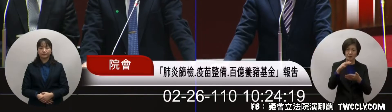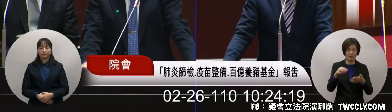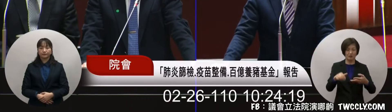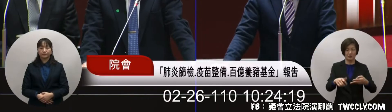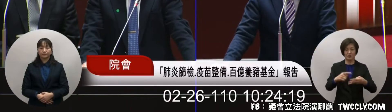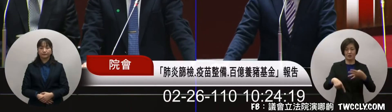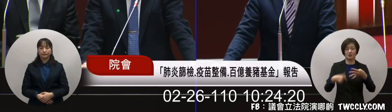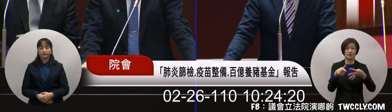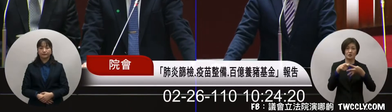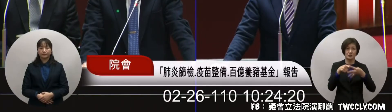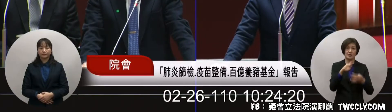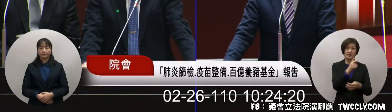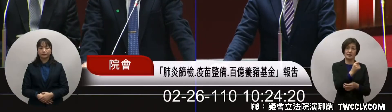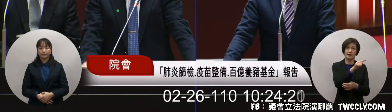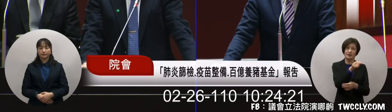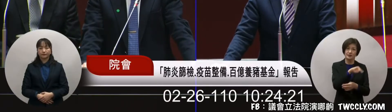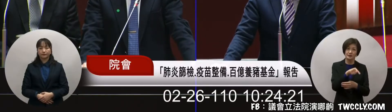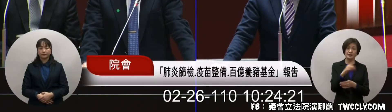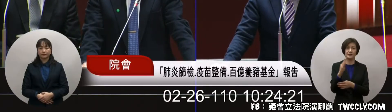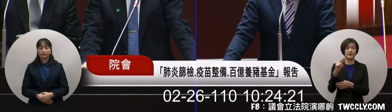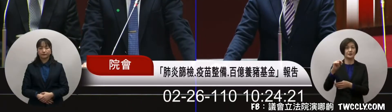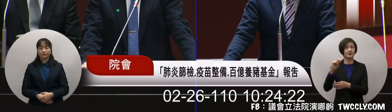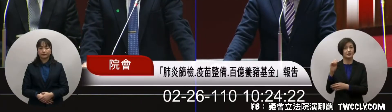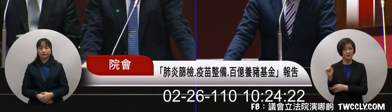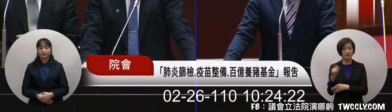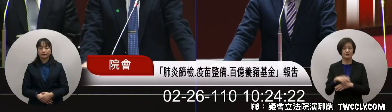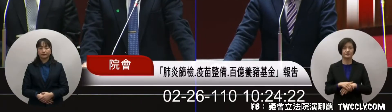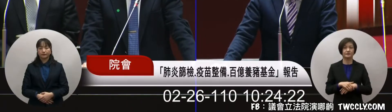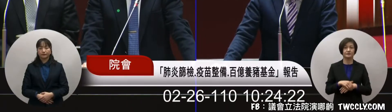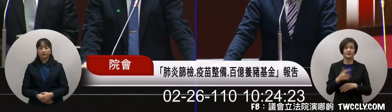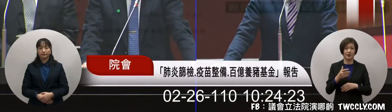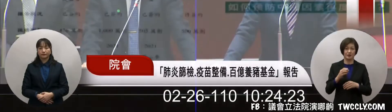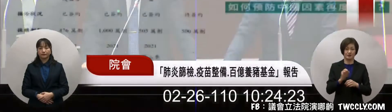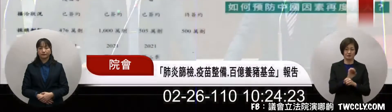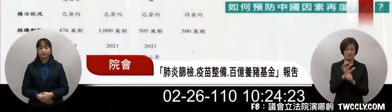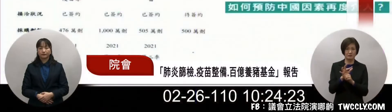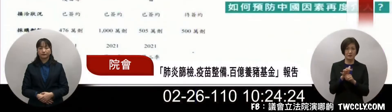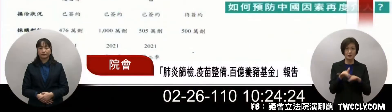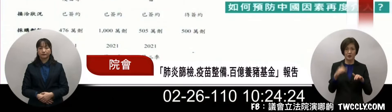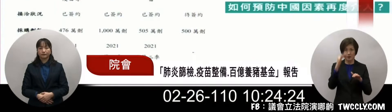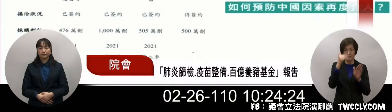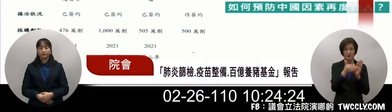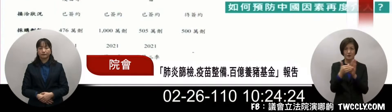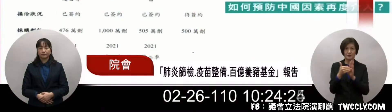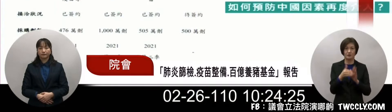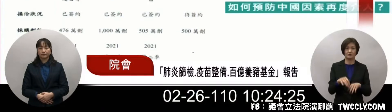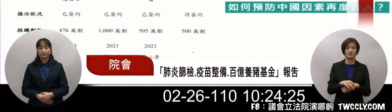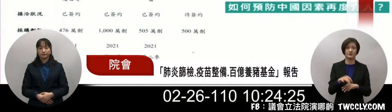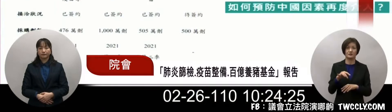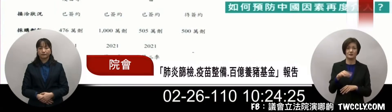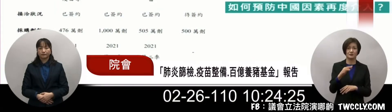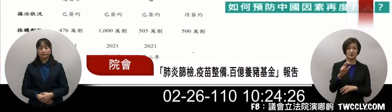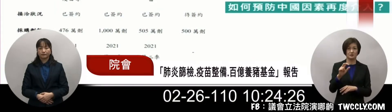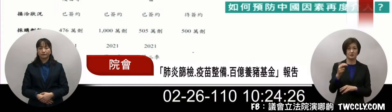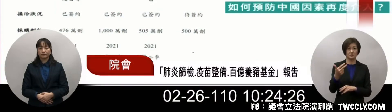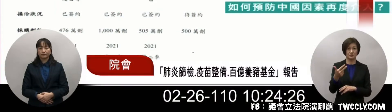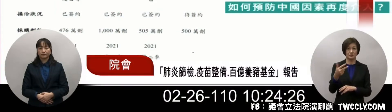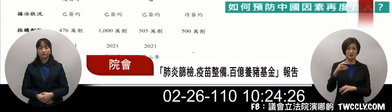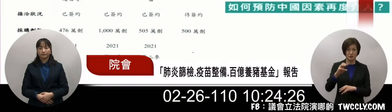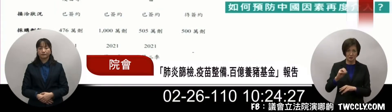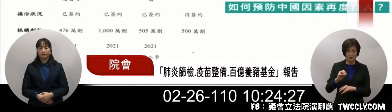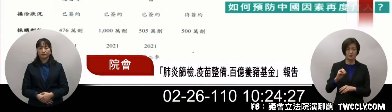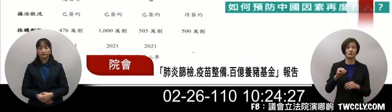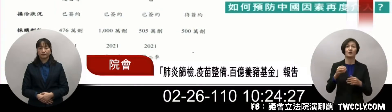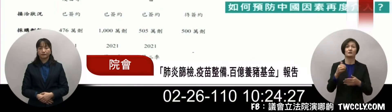有这个 AZ 或 BNT 由这个 COVAX 提供的这个疫苗有据称会有476万剂，那在第一季会到